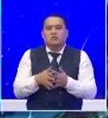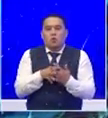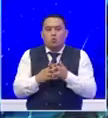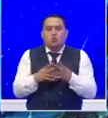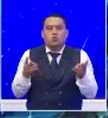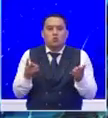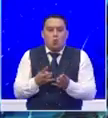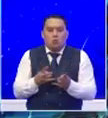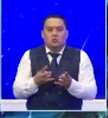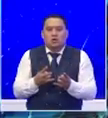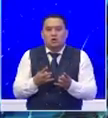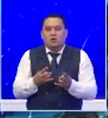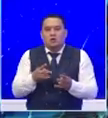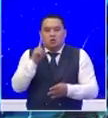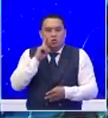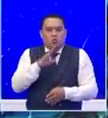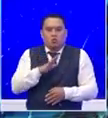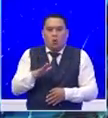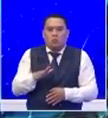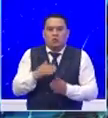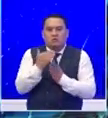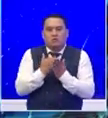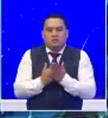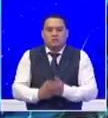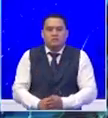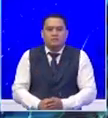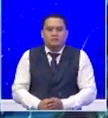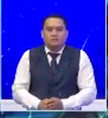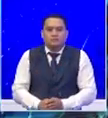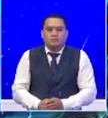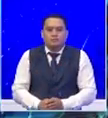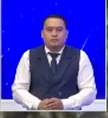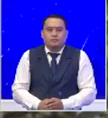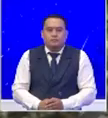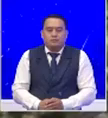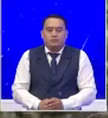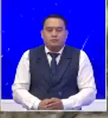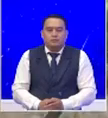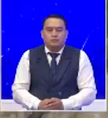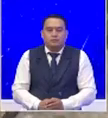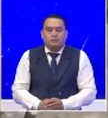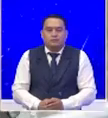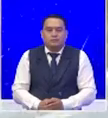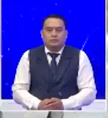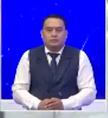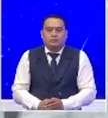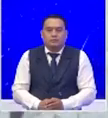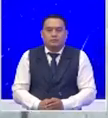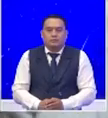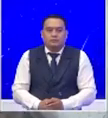временем вынуждены подстраиваться под неудобный график, чтобы не остаться без воды.